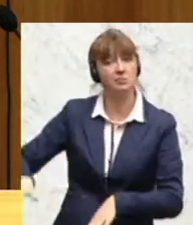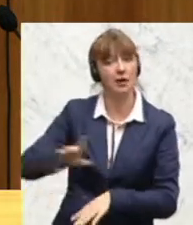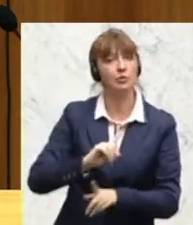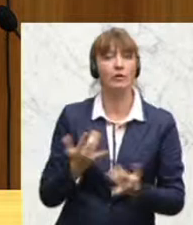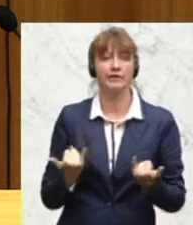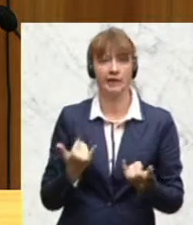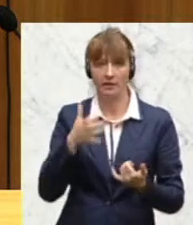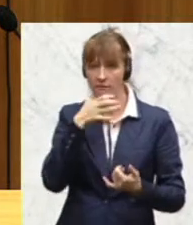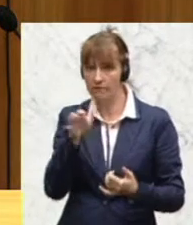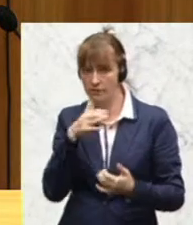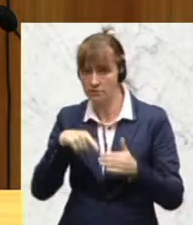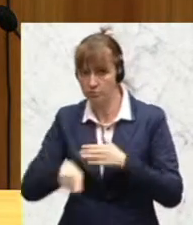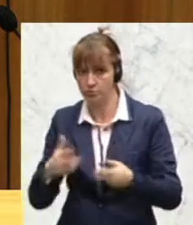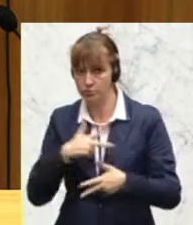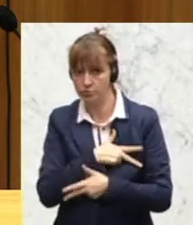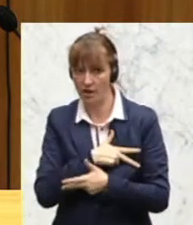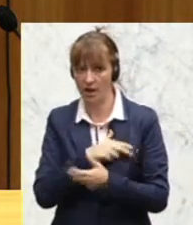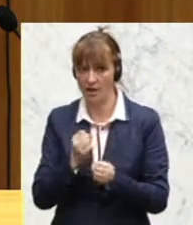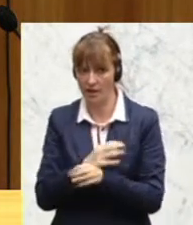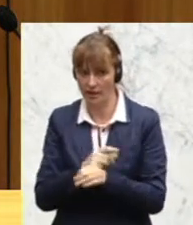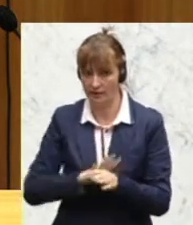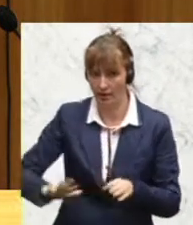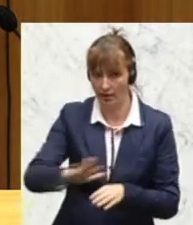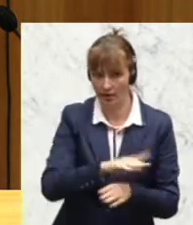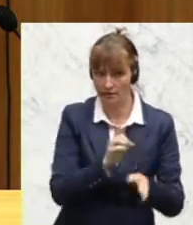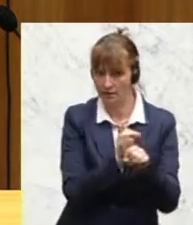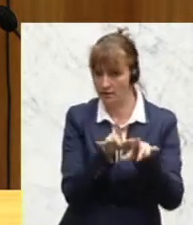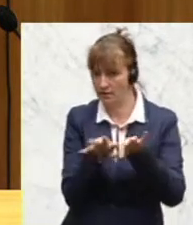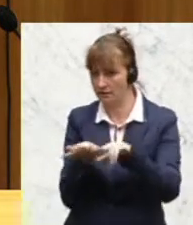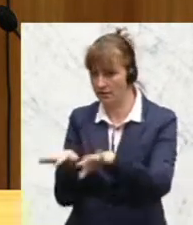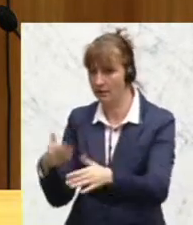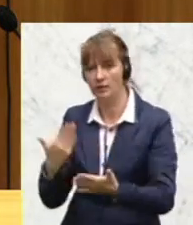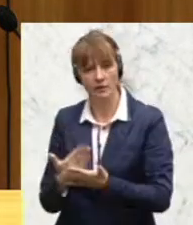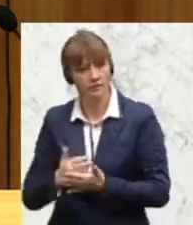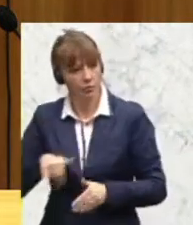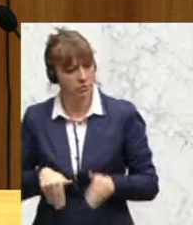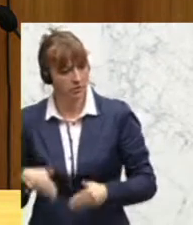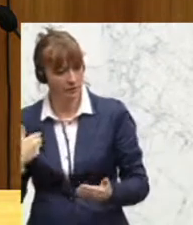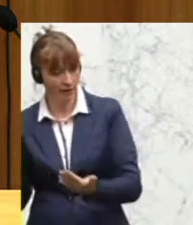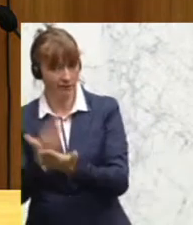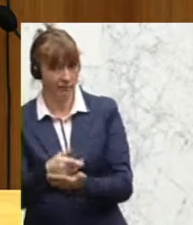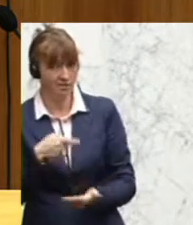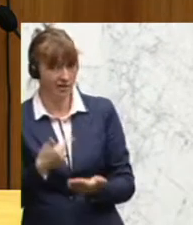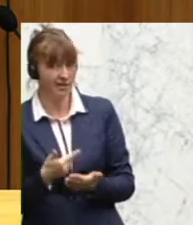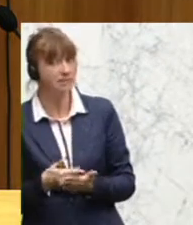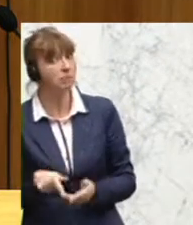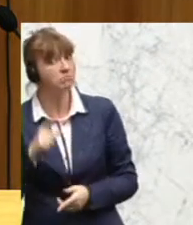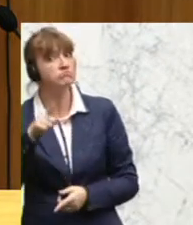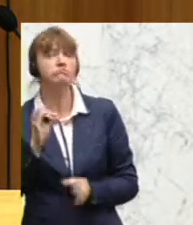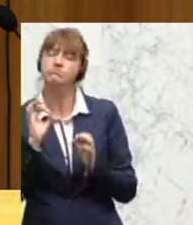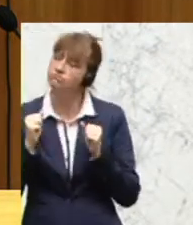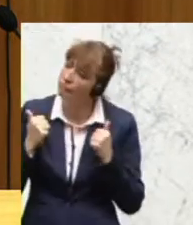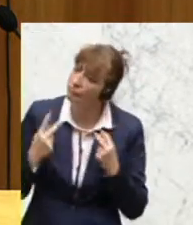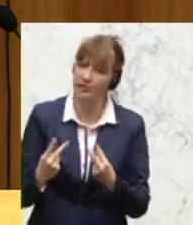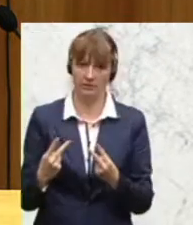Medien im kleinen Bereich. Deswegen sind die vorgeschlagenen Änderungen, die der Justizminister vorhin gerade präsentiert hat, glaube ich, ein ganz